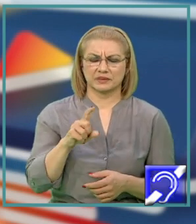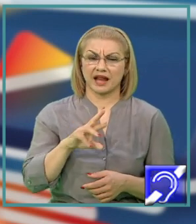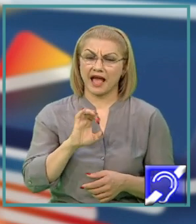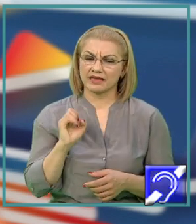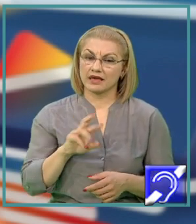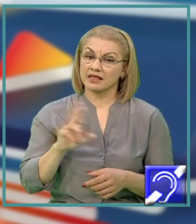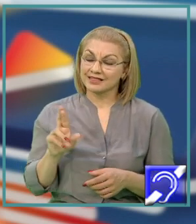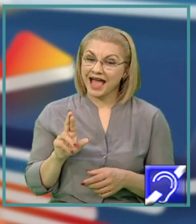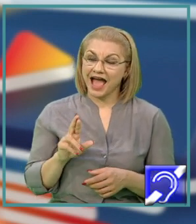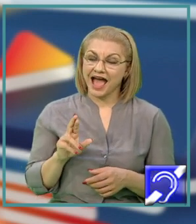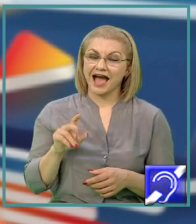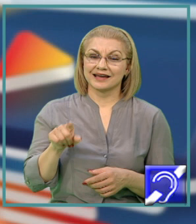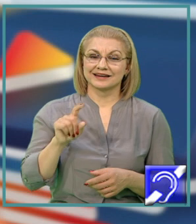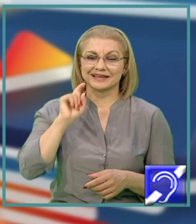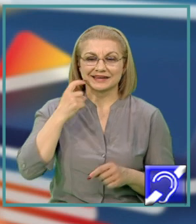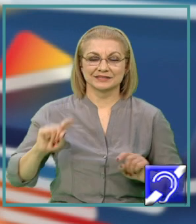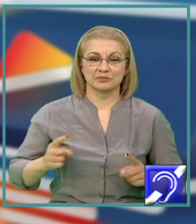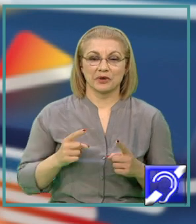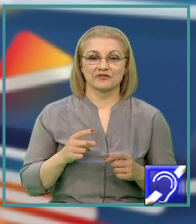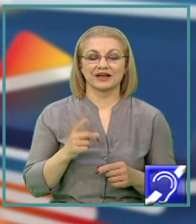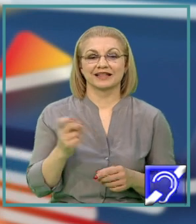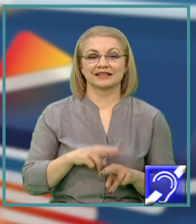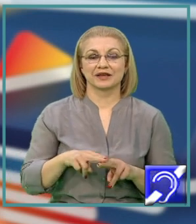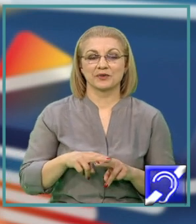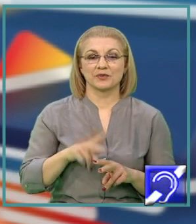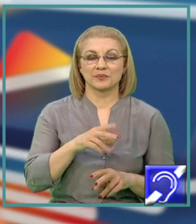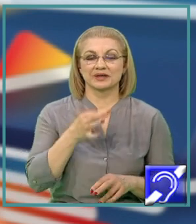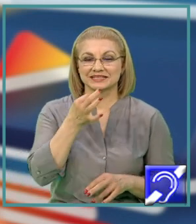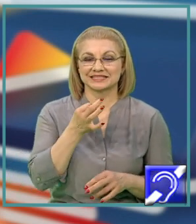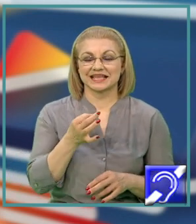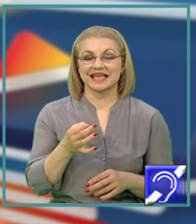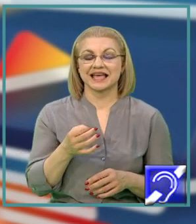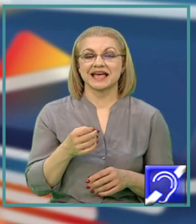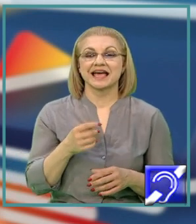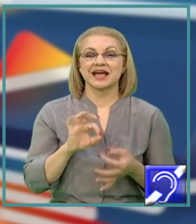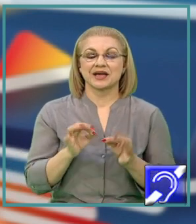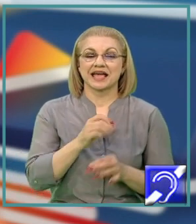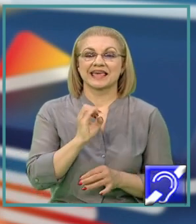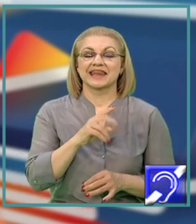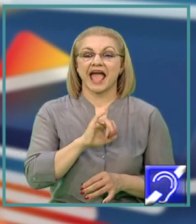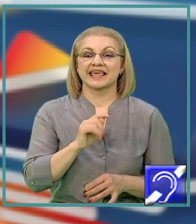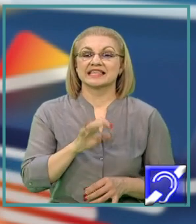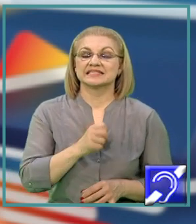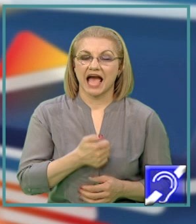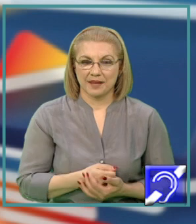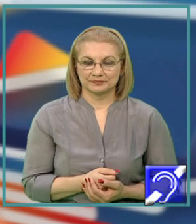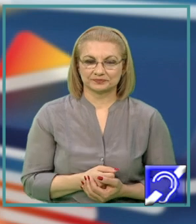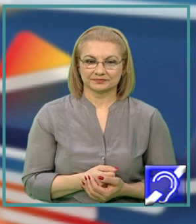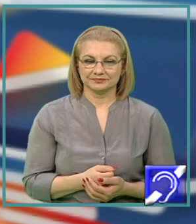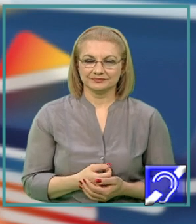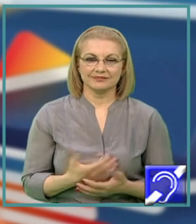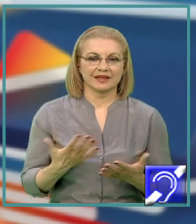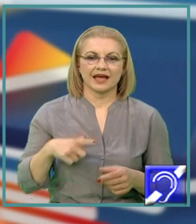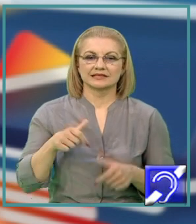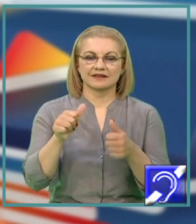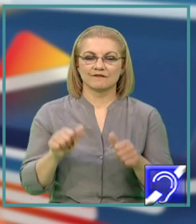este atenuată de râsul provocat prin felul greșit în care se exprimă Chiriachița. Care sunt formele comicului în textul nostru?